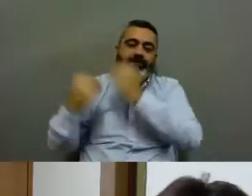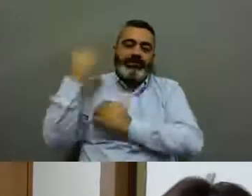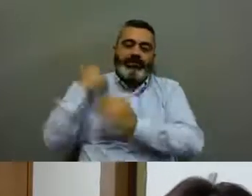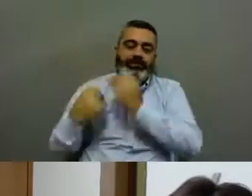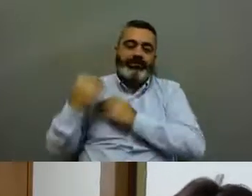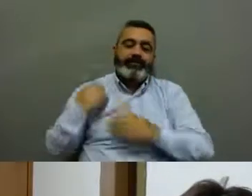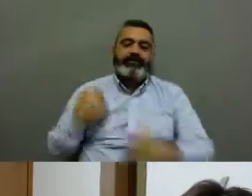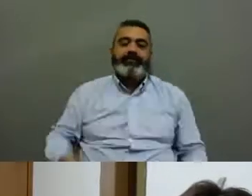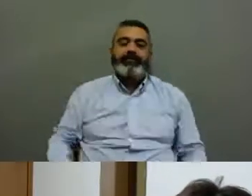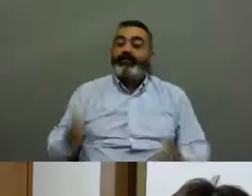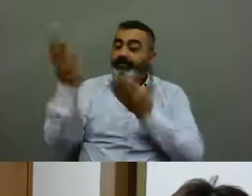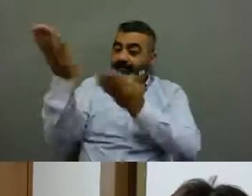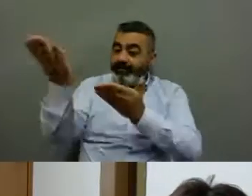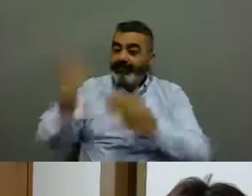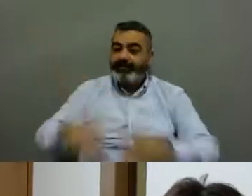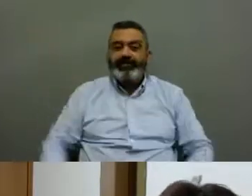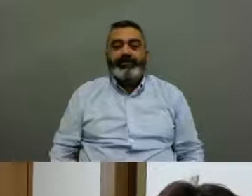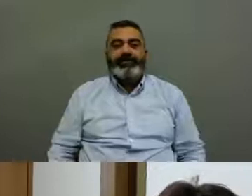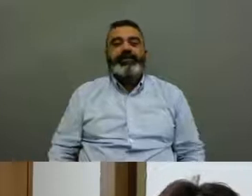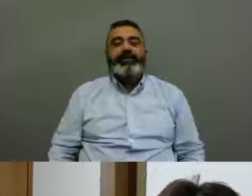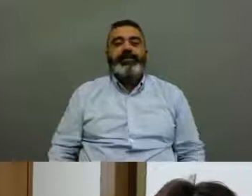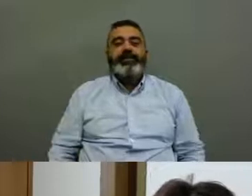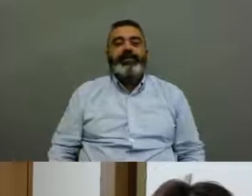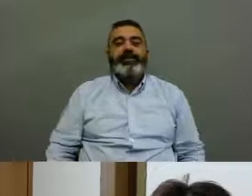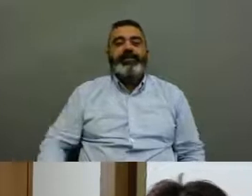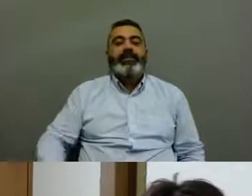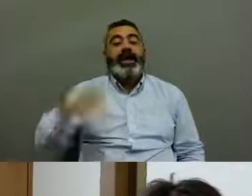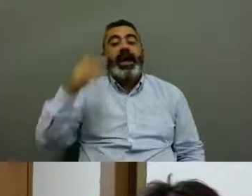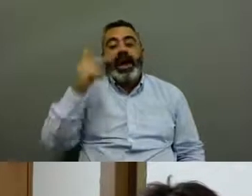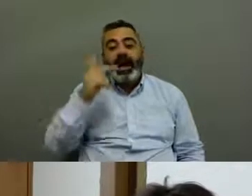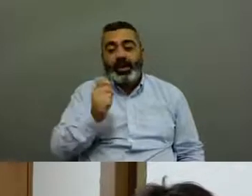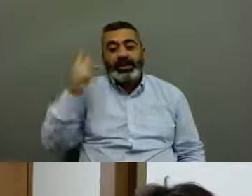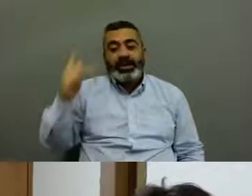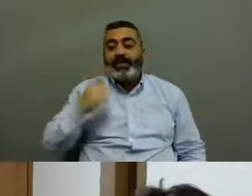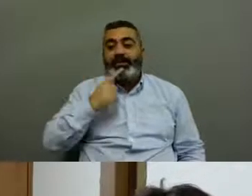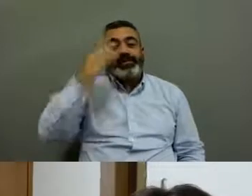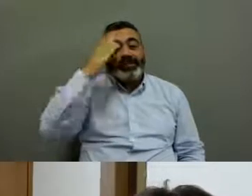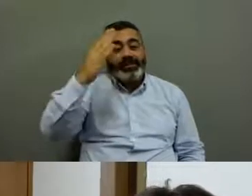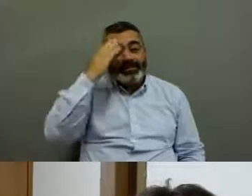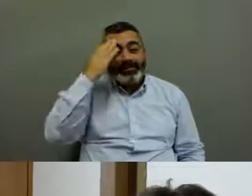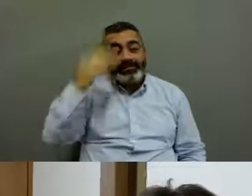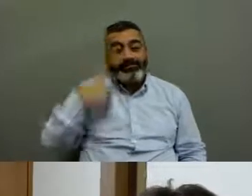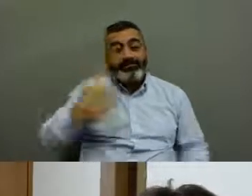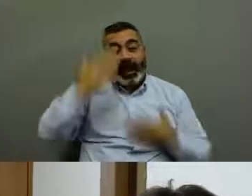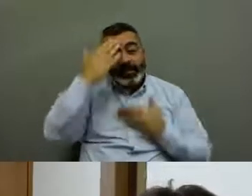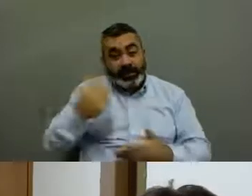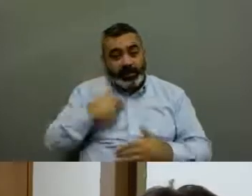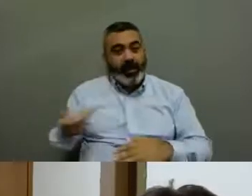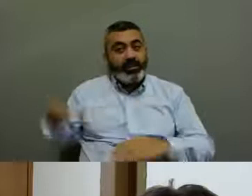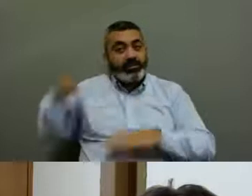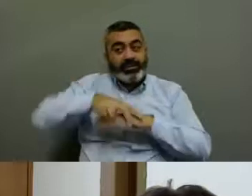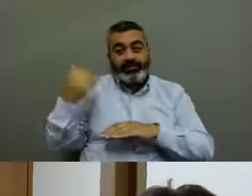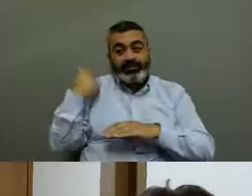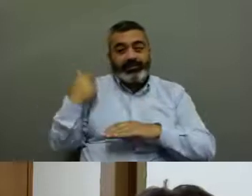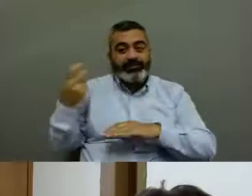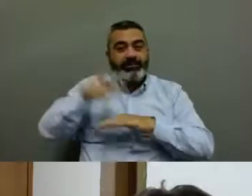επισημάνσεις. Ναι, κύριε Κίτσιο. Καλησπέρα και από μένα. Σας ευχαριστώ πολύ για την τιμή που μου κάνετε να με προσκαλέσετε στο πάνελ. Σας ελπίζω